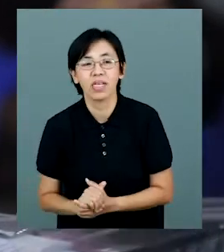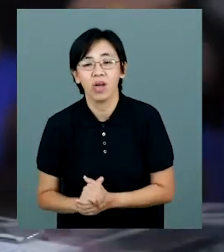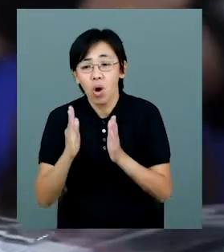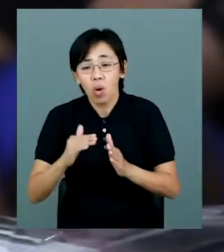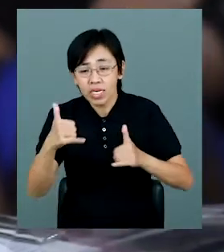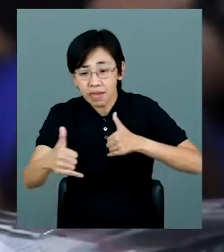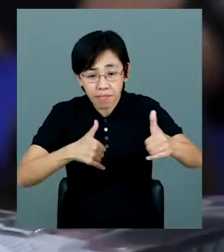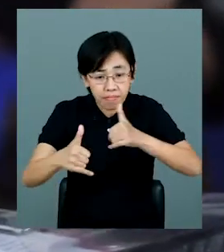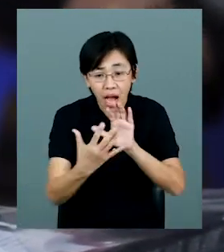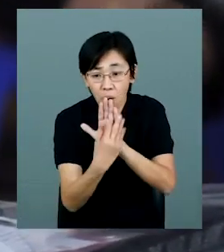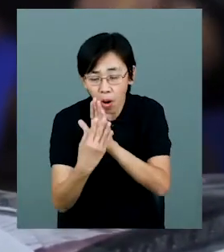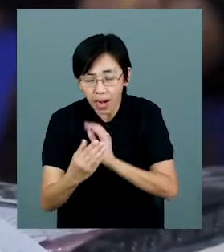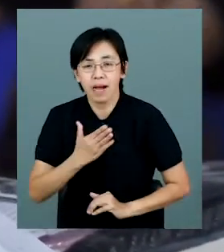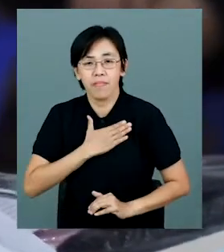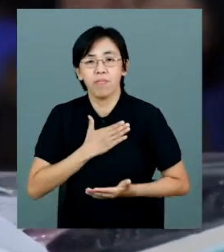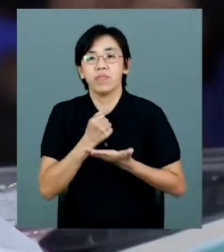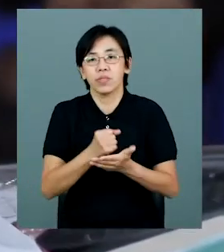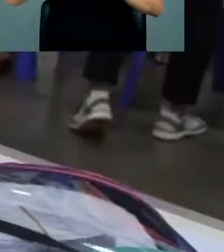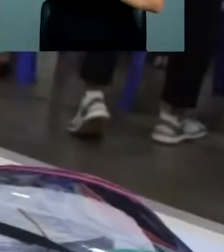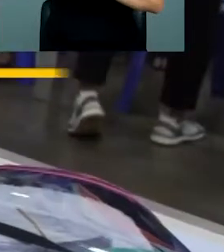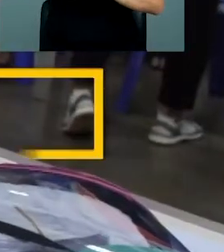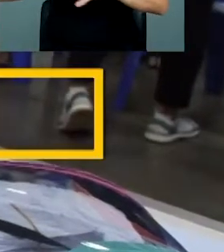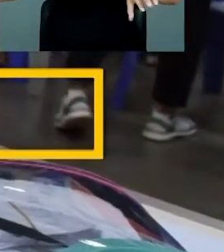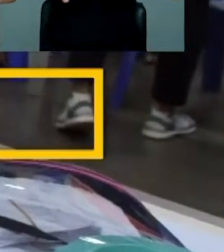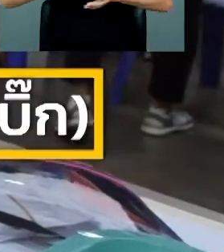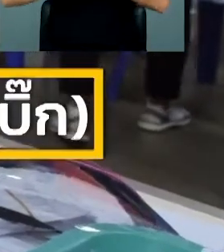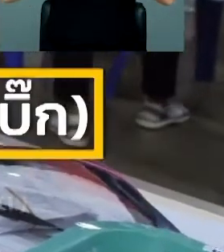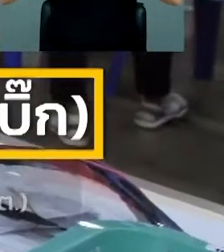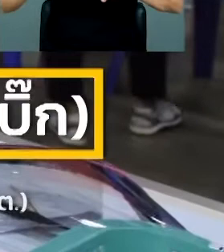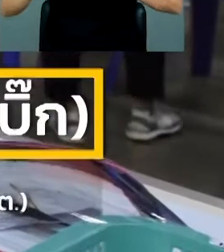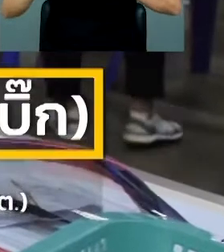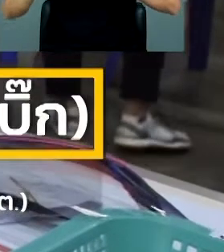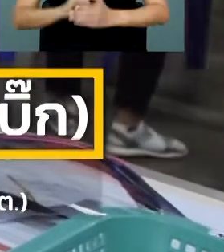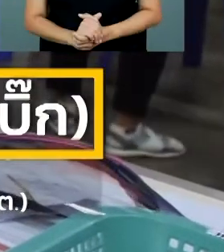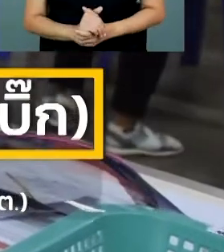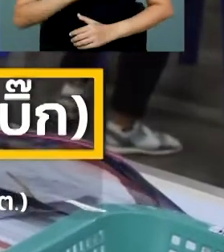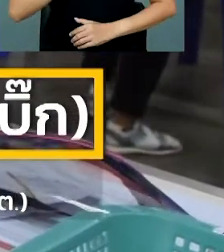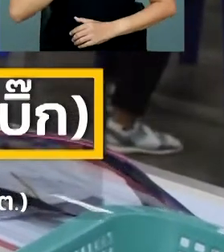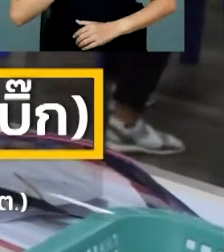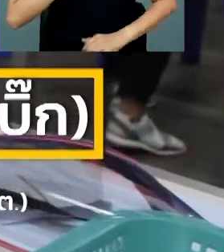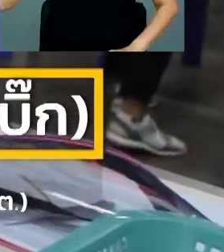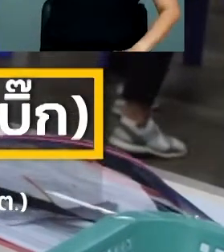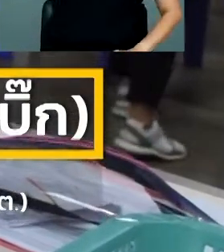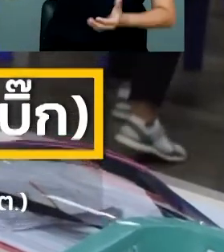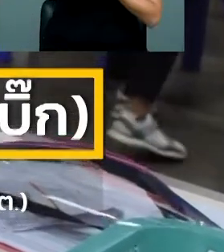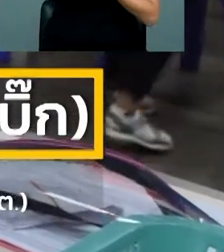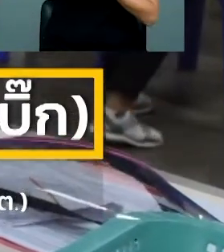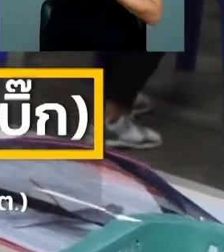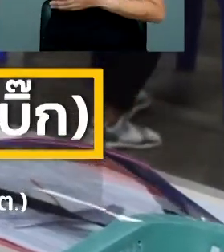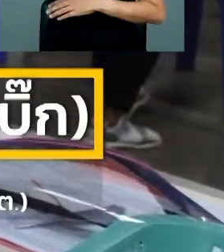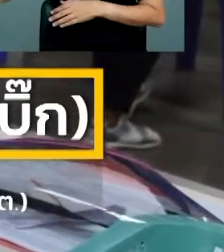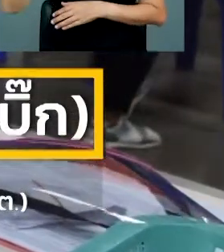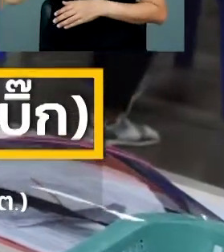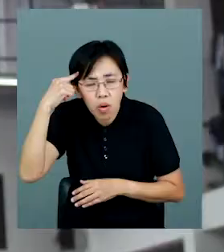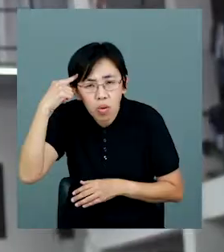นให้กับผู้เข้าร่วมอบรมครับประมาณนี้แล้วก็จากเสร็จก็ผมก็ได้เดี๋ยวผมก็จะให้ความรู้เกี่ยวกับโ